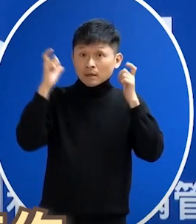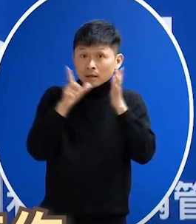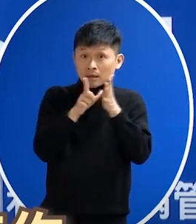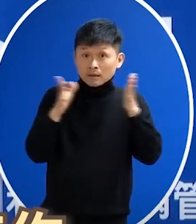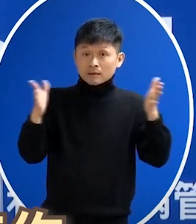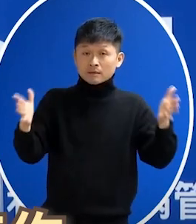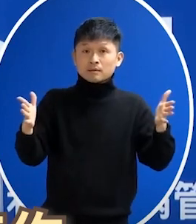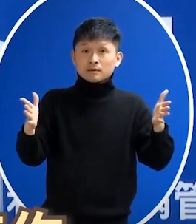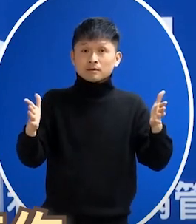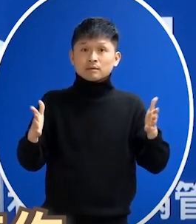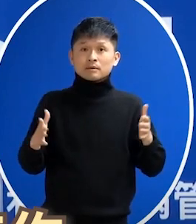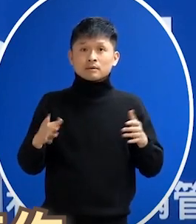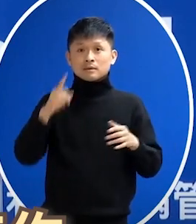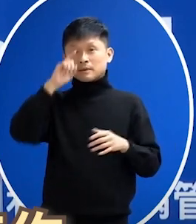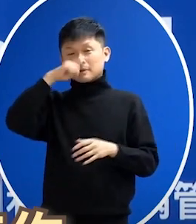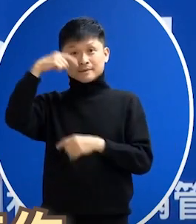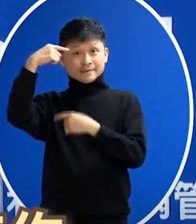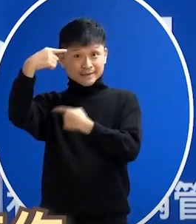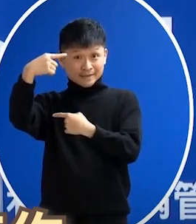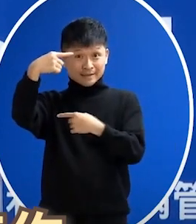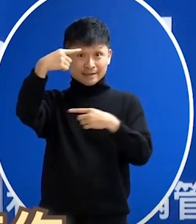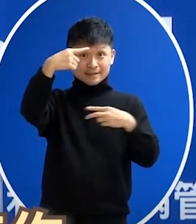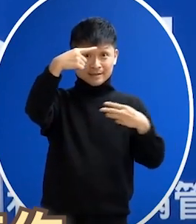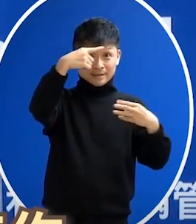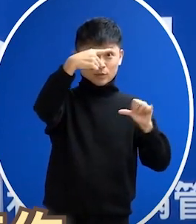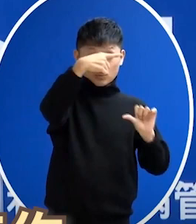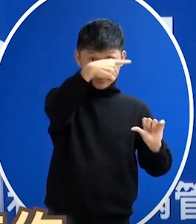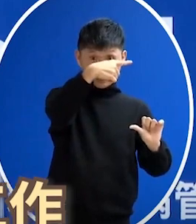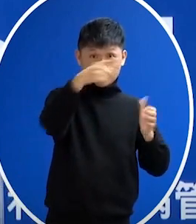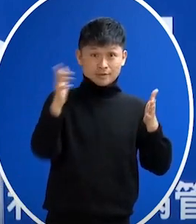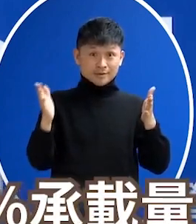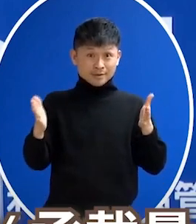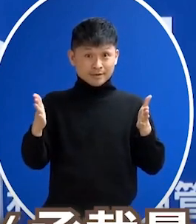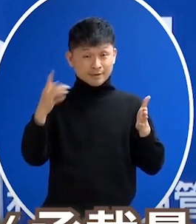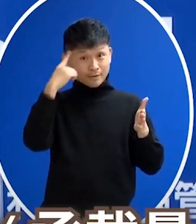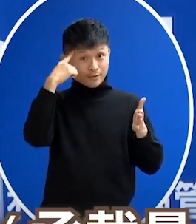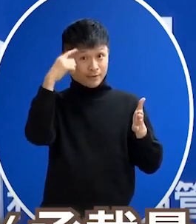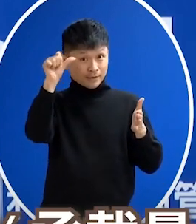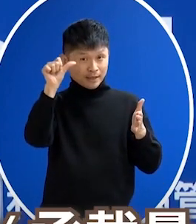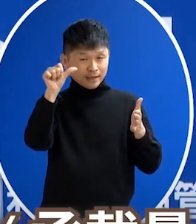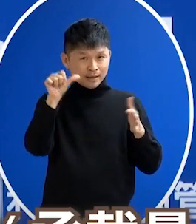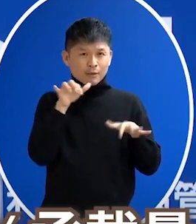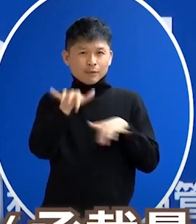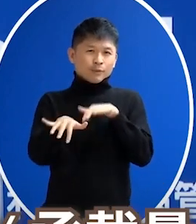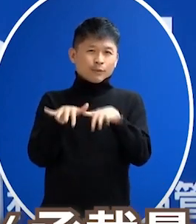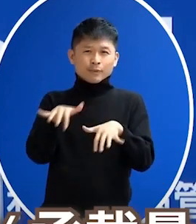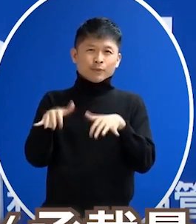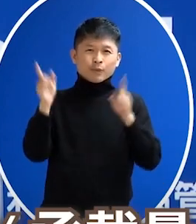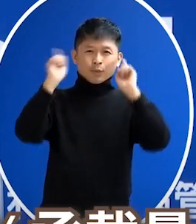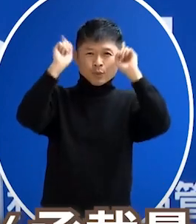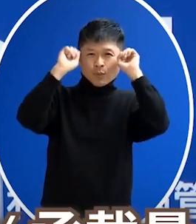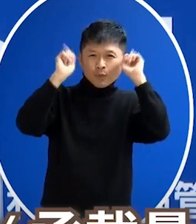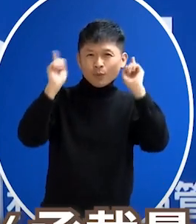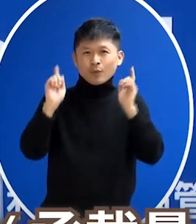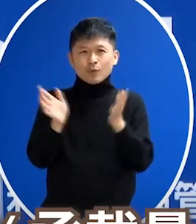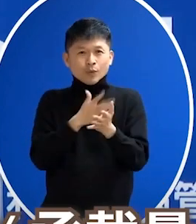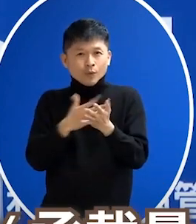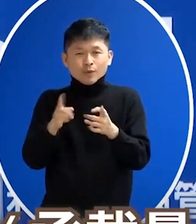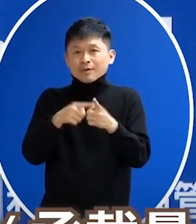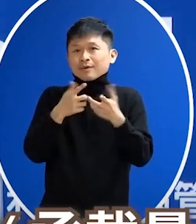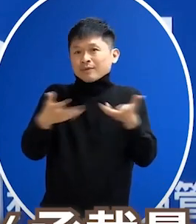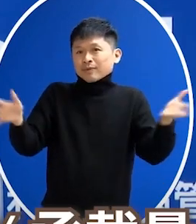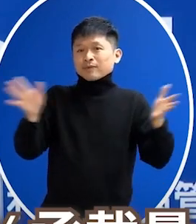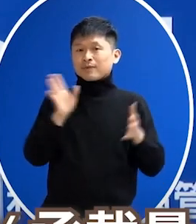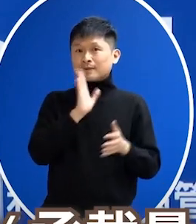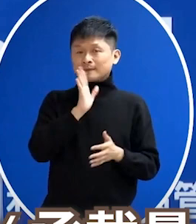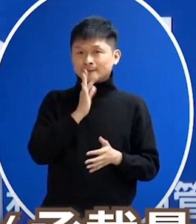是在大年初一到大年初五那大年初一到大年初五是游客量比较多的一个时间